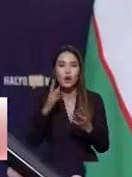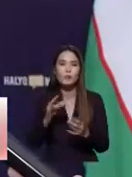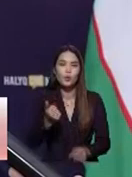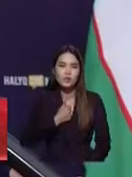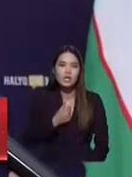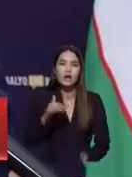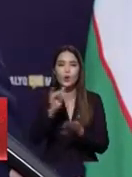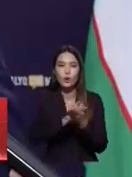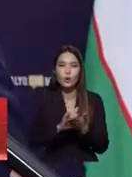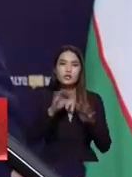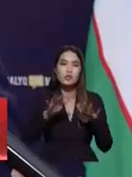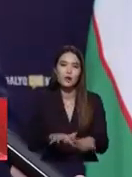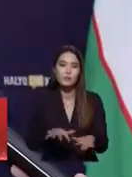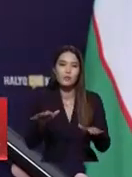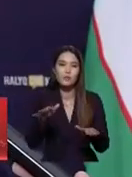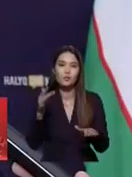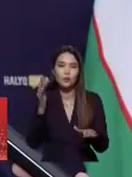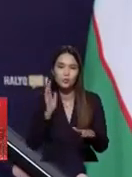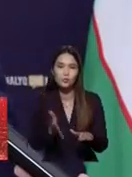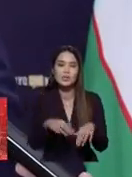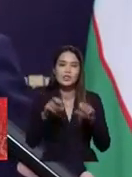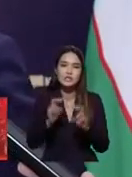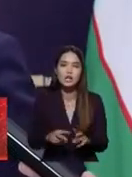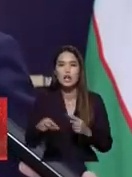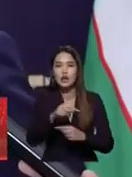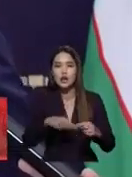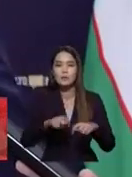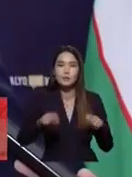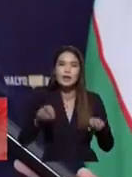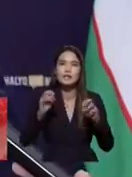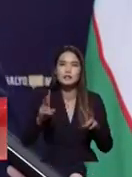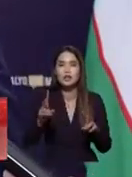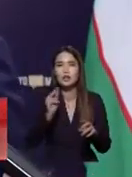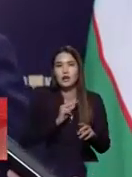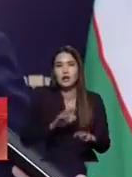на уровне местных исполнительных органов многие социальные предприниматели до сих пор не чувствуют поддержки.